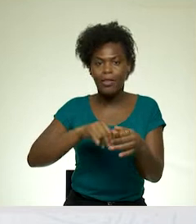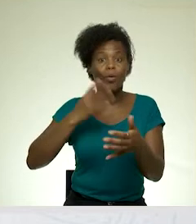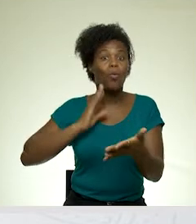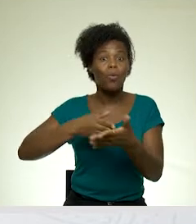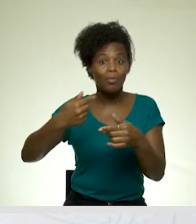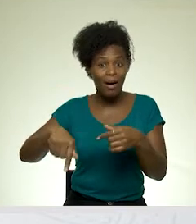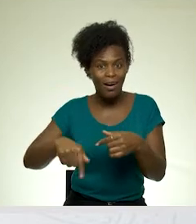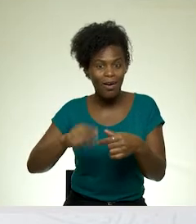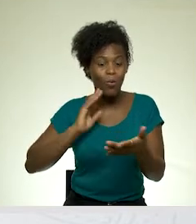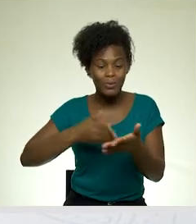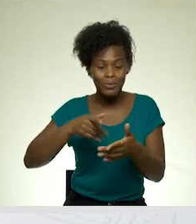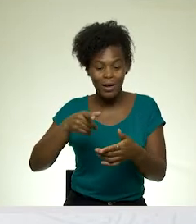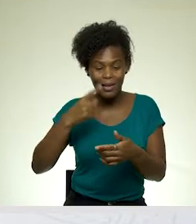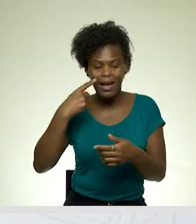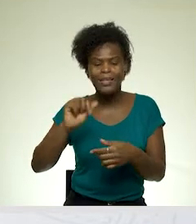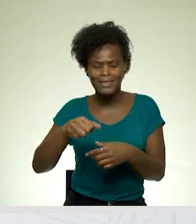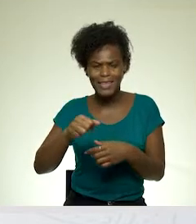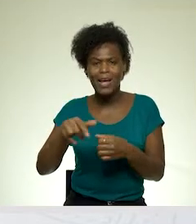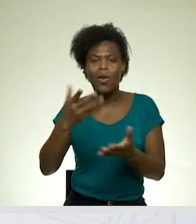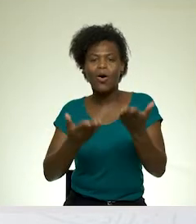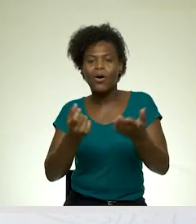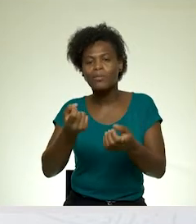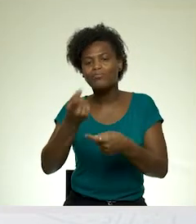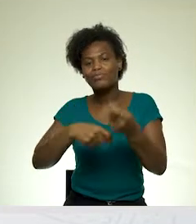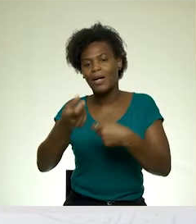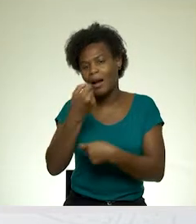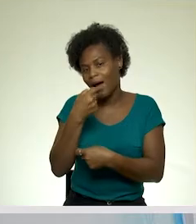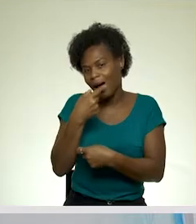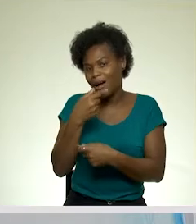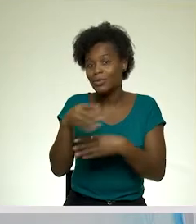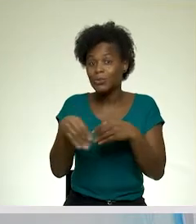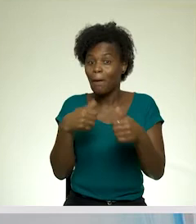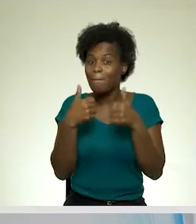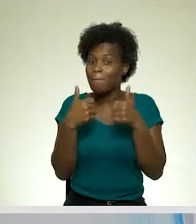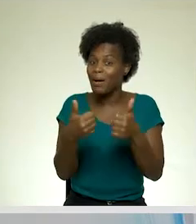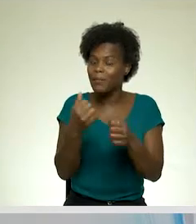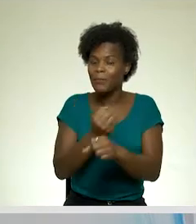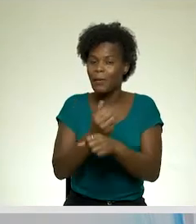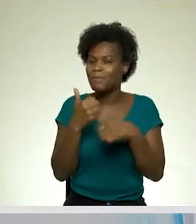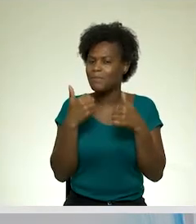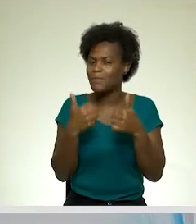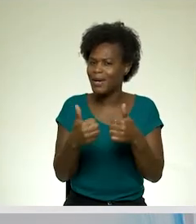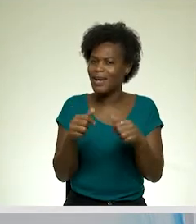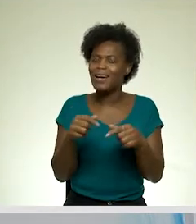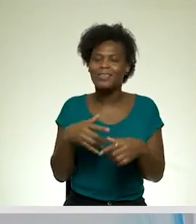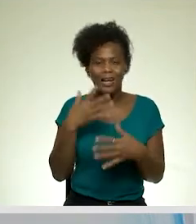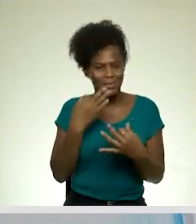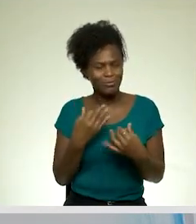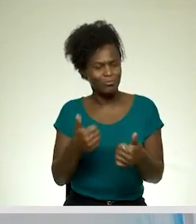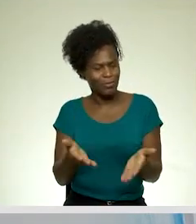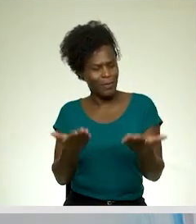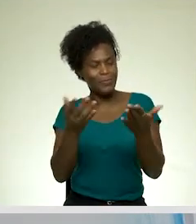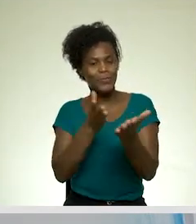va? La pharmacie, très bien joué, tu as très bien travaillé. C'est comme ça, on y va, on va